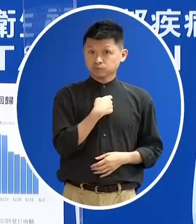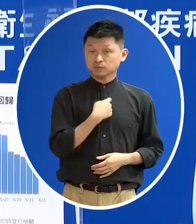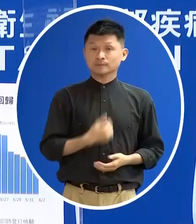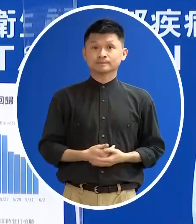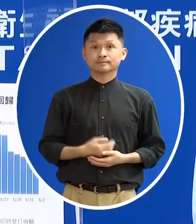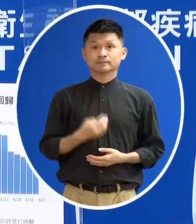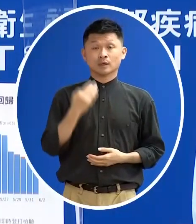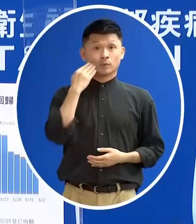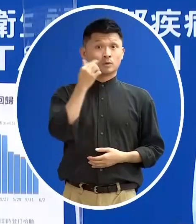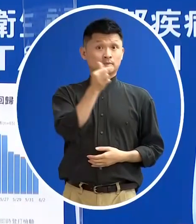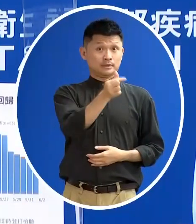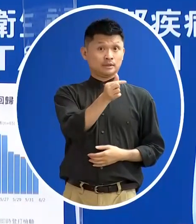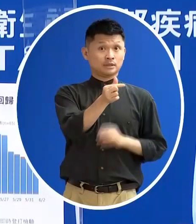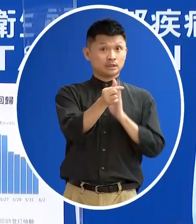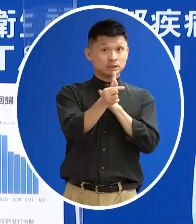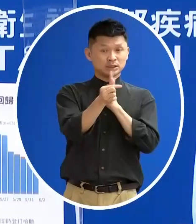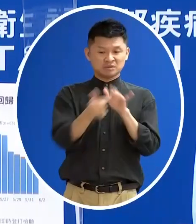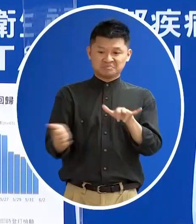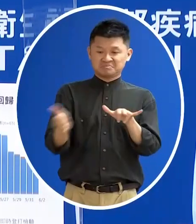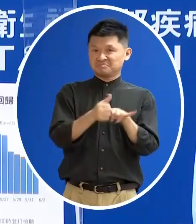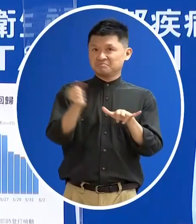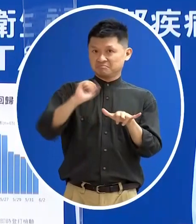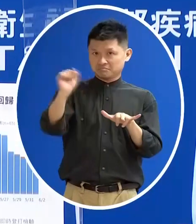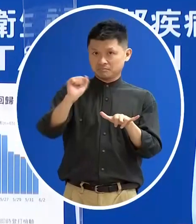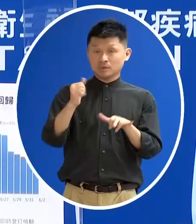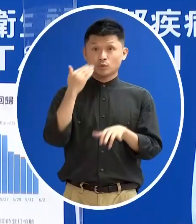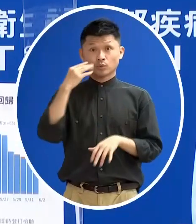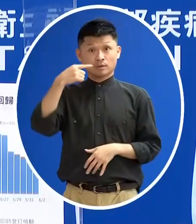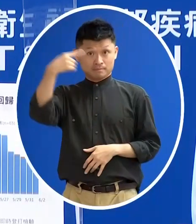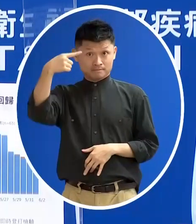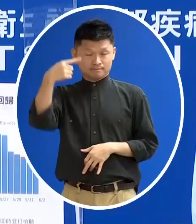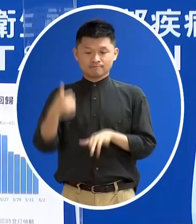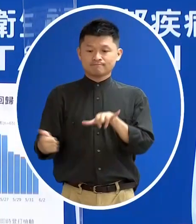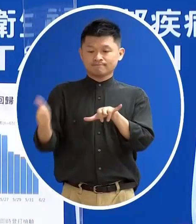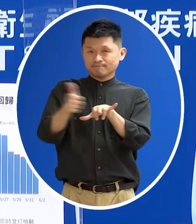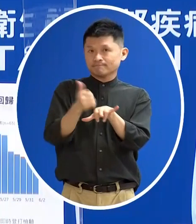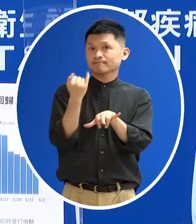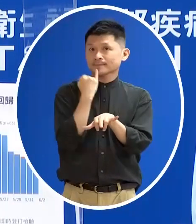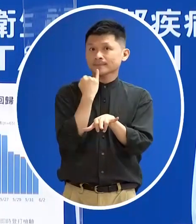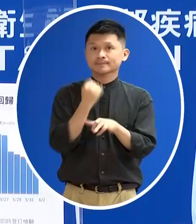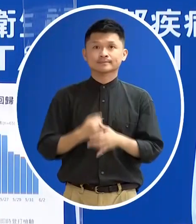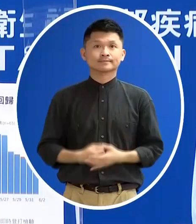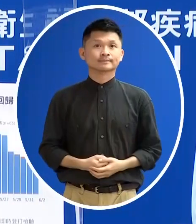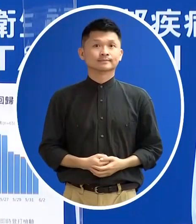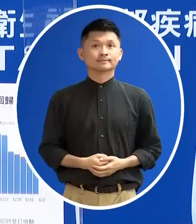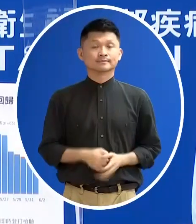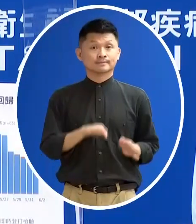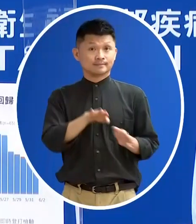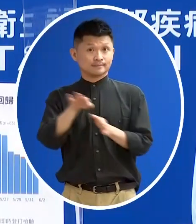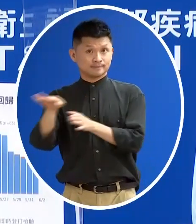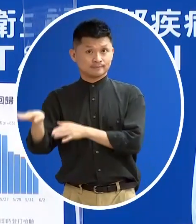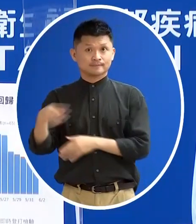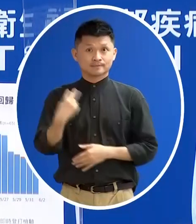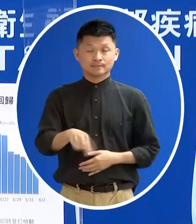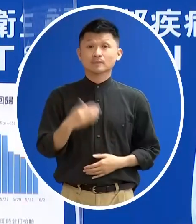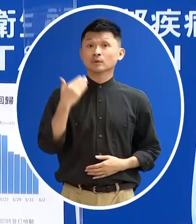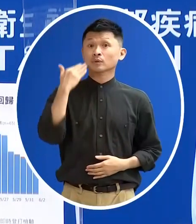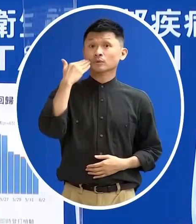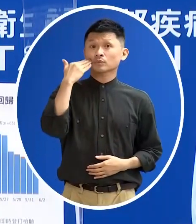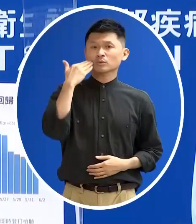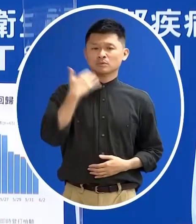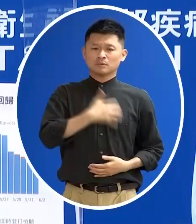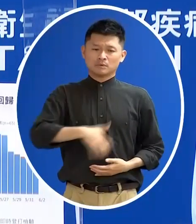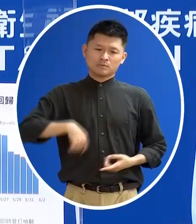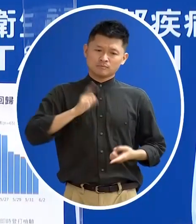如果是阳性，那当然不行，那如果是阴性才可以上飞机。然后再过来就是说，如果是有